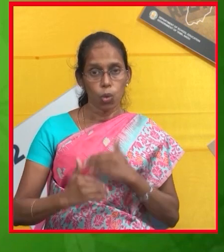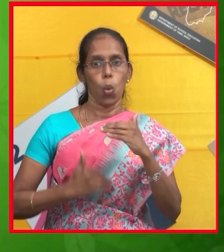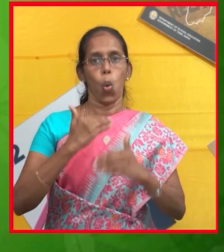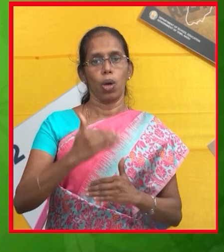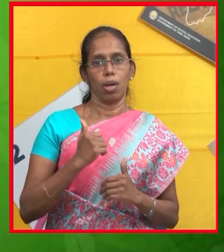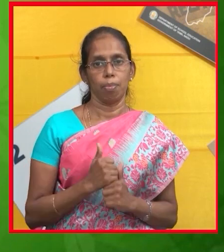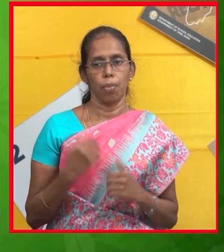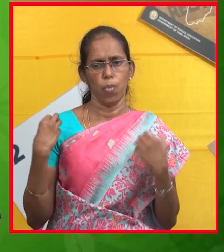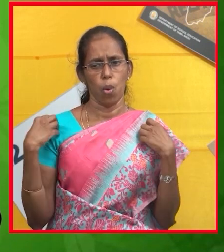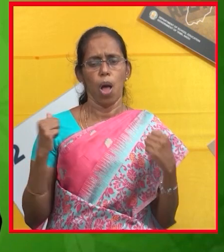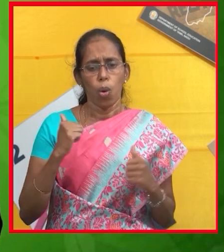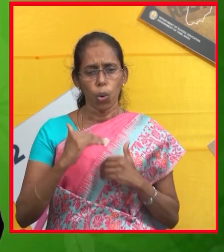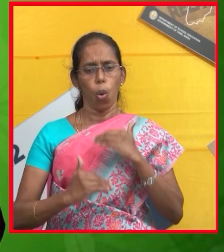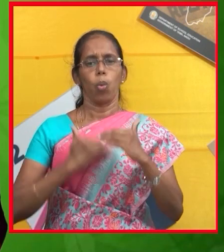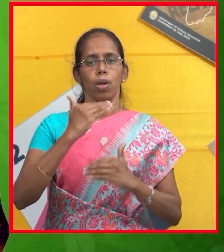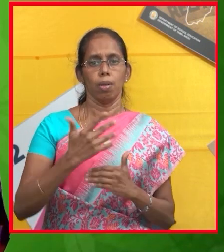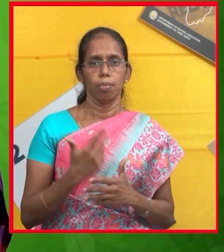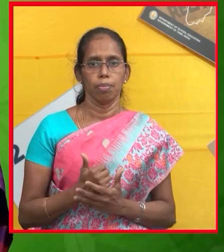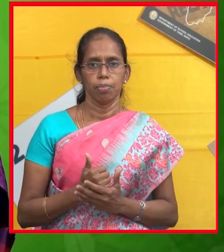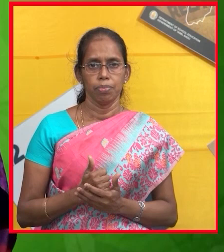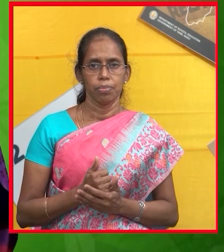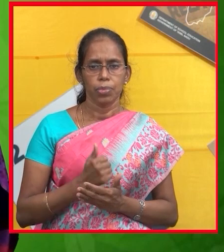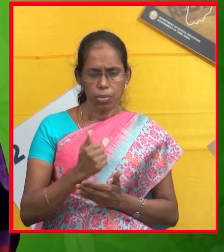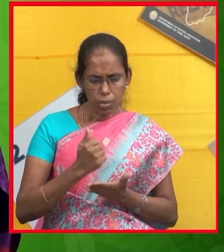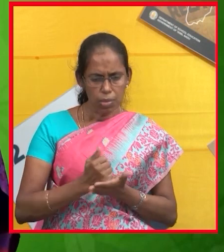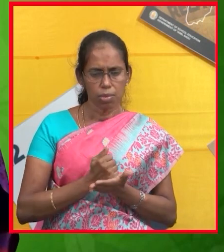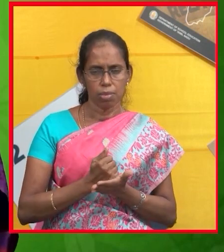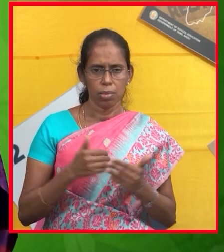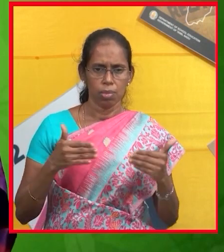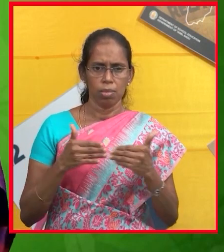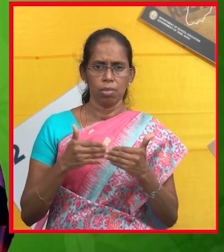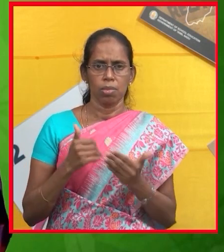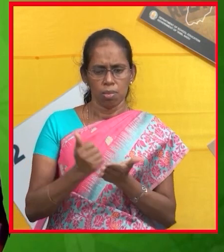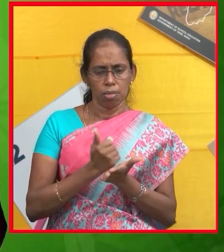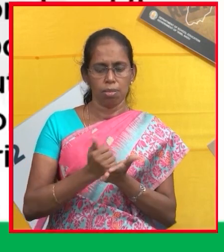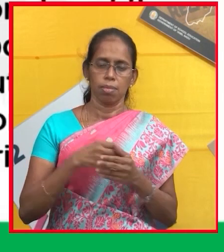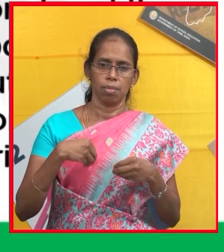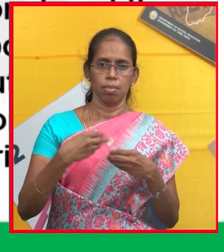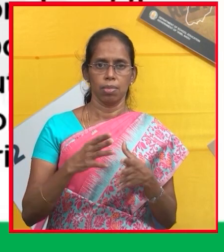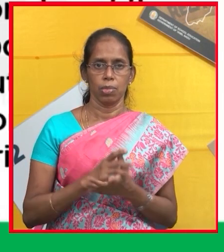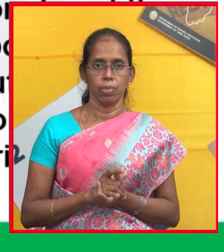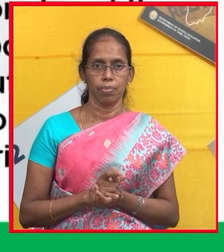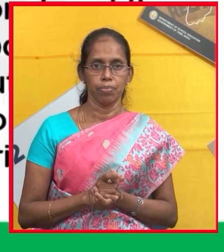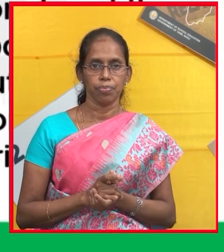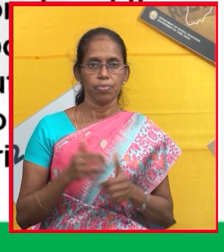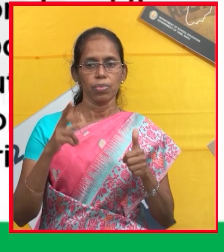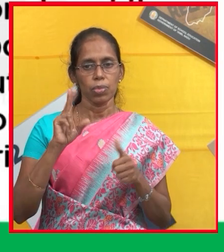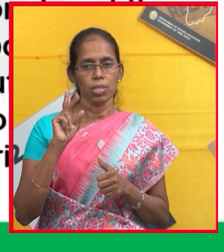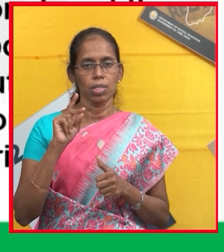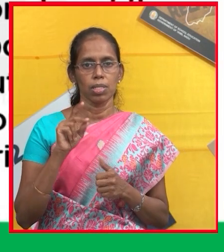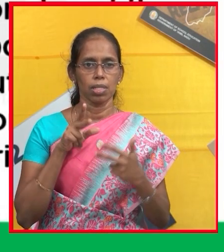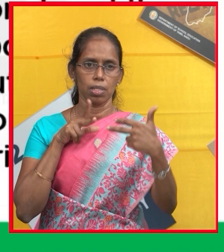கையாளணும் அப்படின்றதுக்கு நேரடியான பயிற்சி வந்து எடுத்துக்கிட்டாங்க அப்படின்னு சொல்கிறாங்க. நெக்ஸ்ட்,